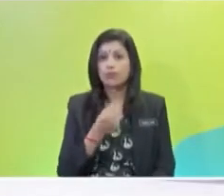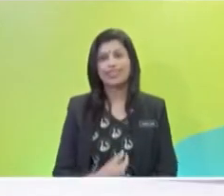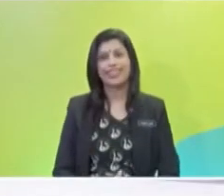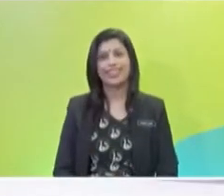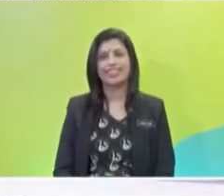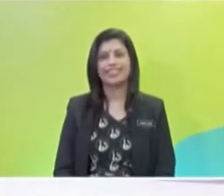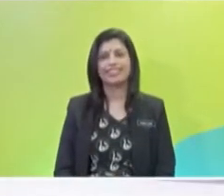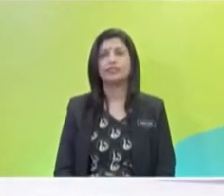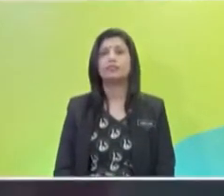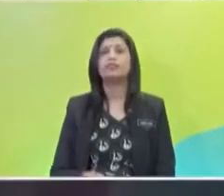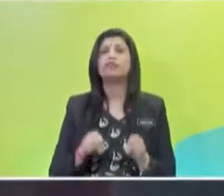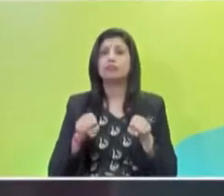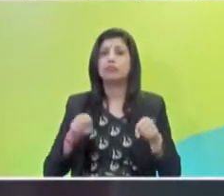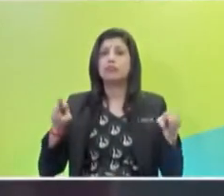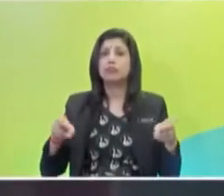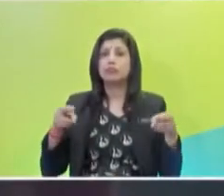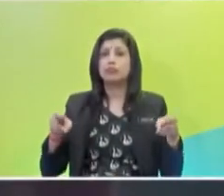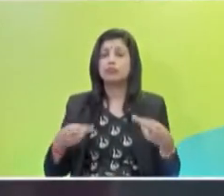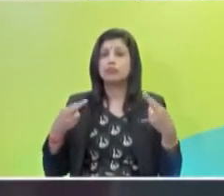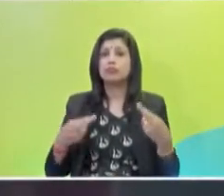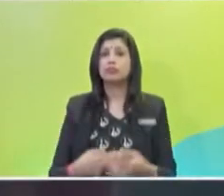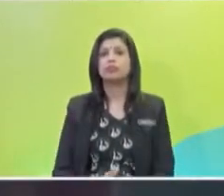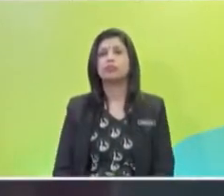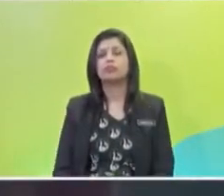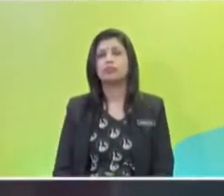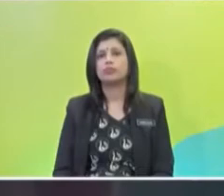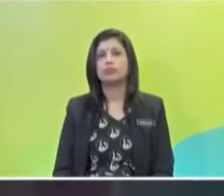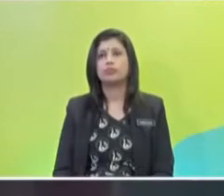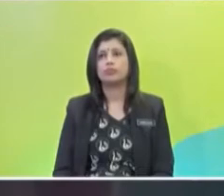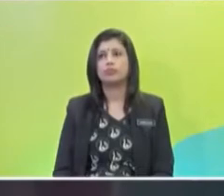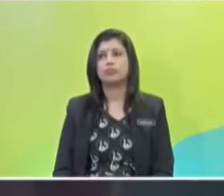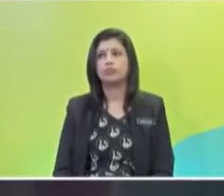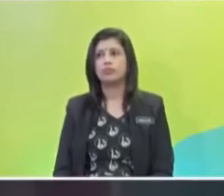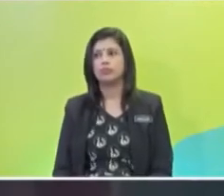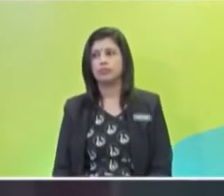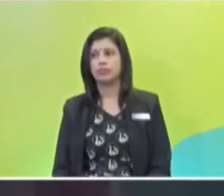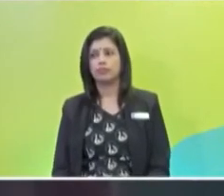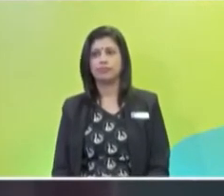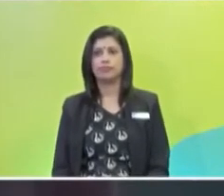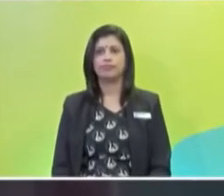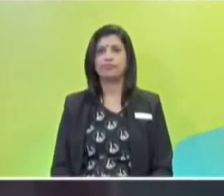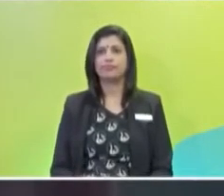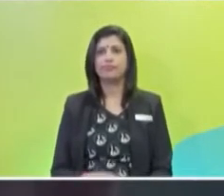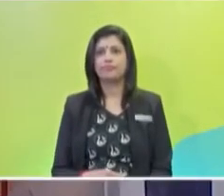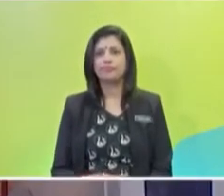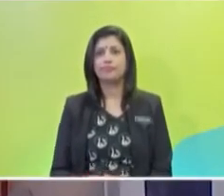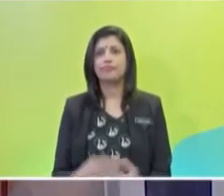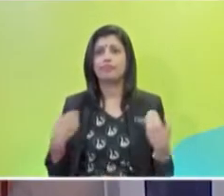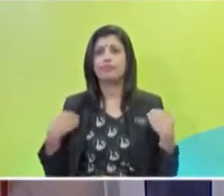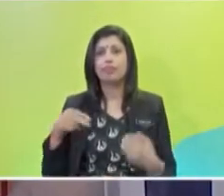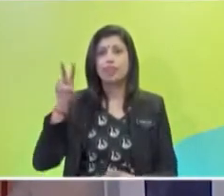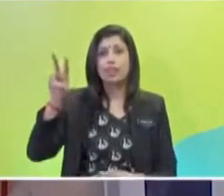lah cikgu. Okey, rebus. Paling sedap kita buat masak lemak cili padi. Masak lemak cili padi. So, dua perkataan